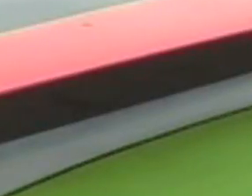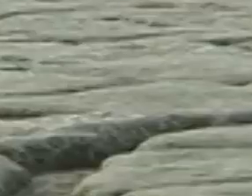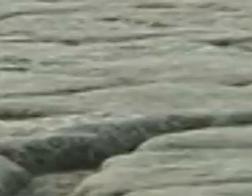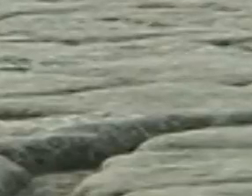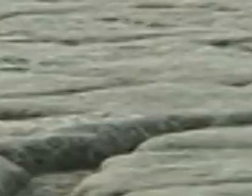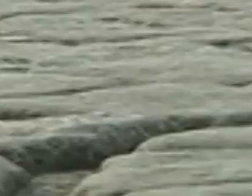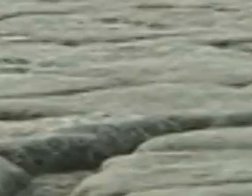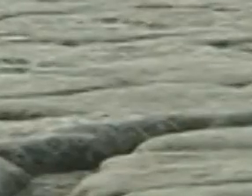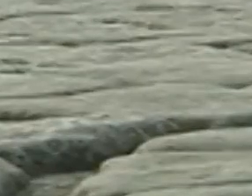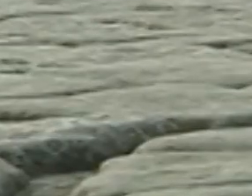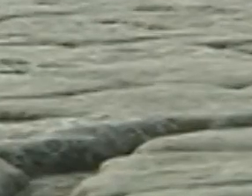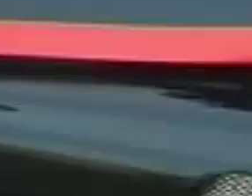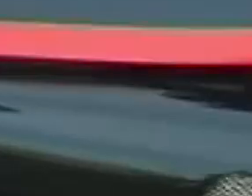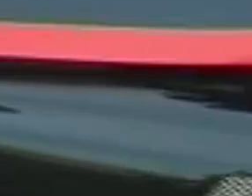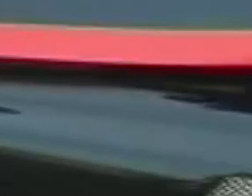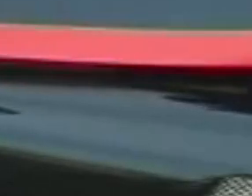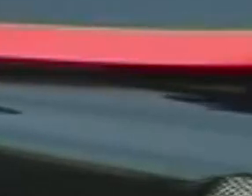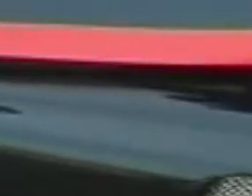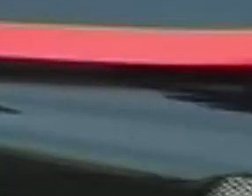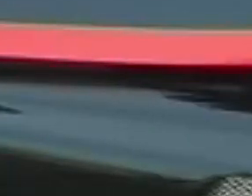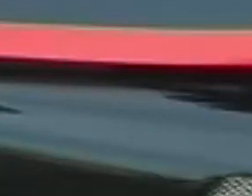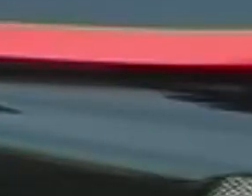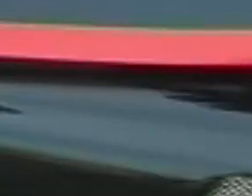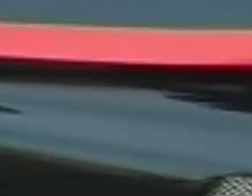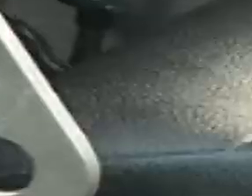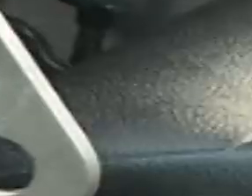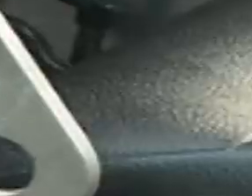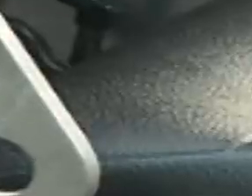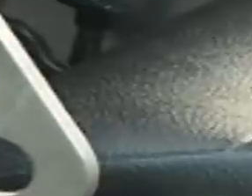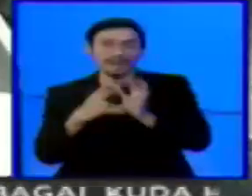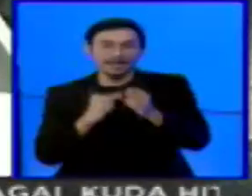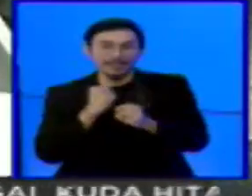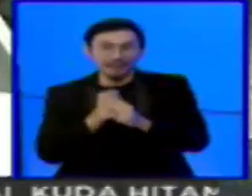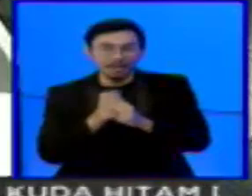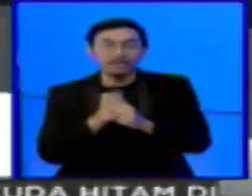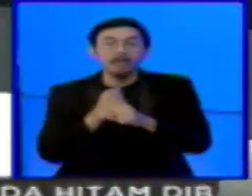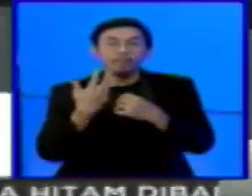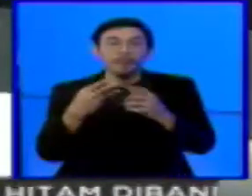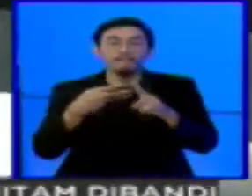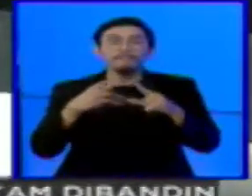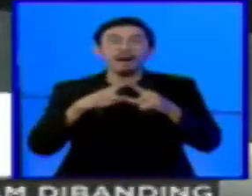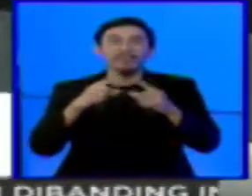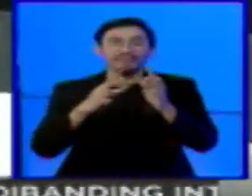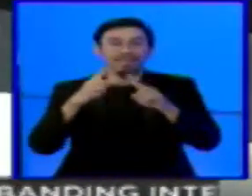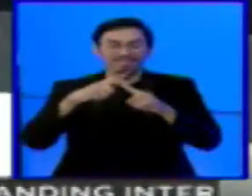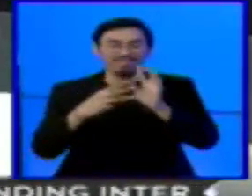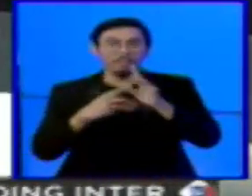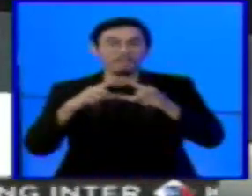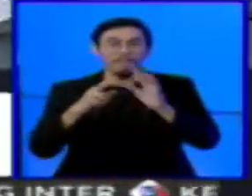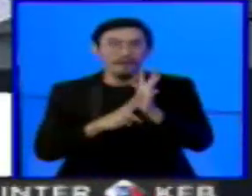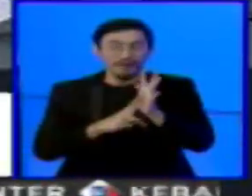alias Batman. Mobil-mobil listrik berkecepatan tinggi inilah yang nantinya akan tampil pada Formula E